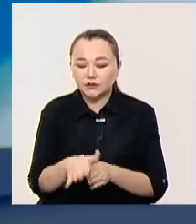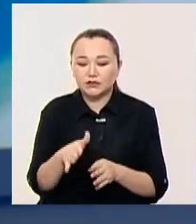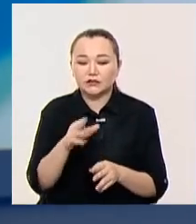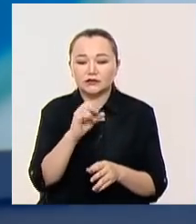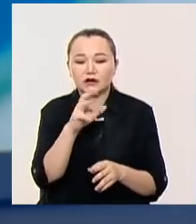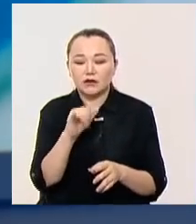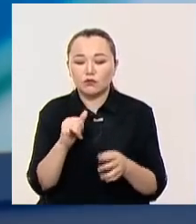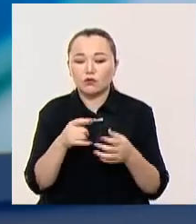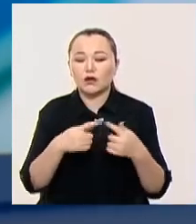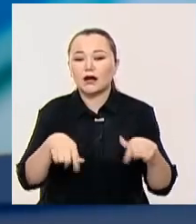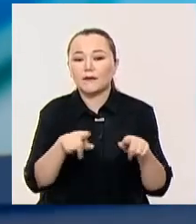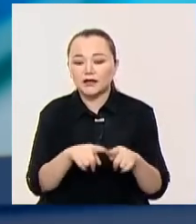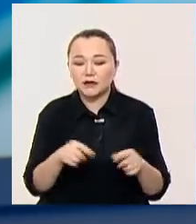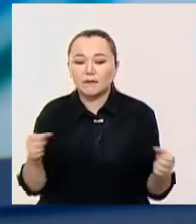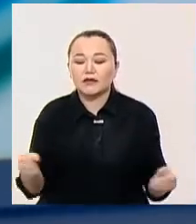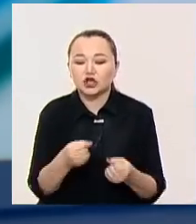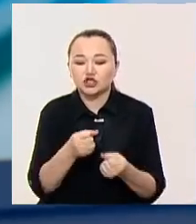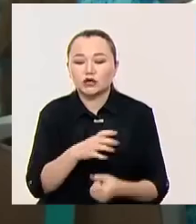Данон компаниясы қолдау көрсеткен.